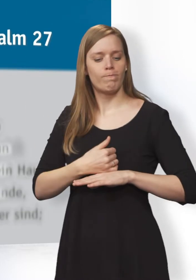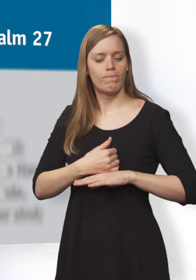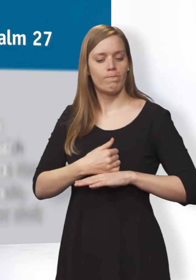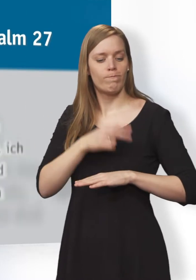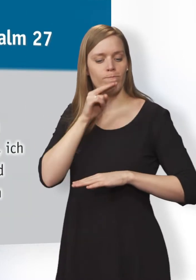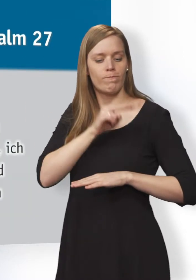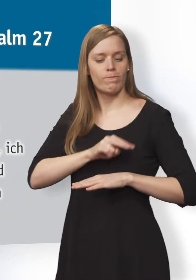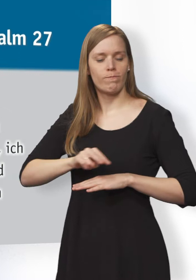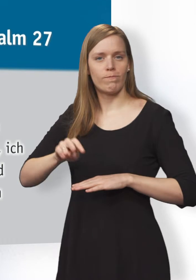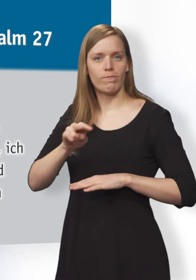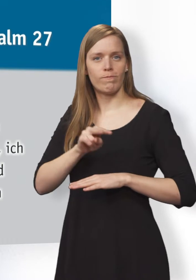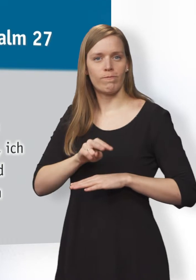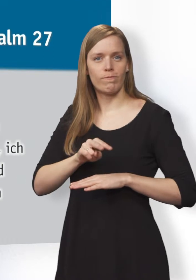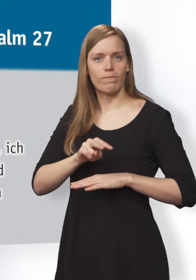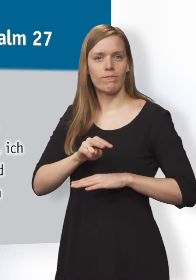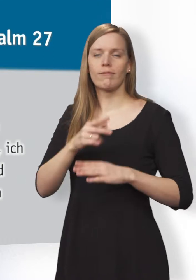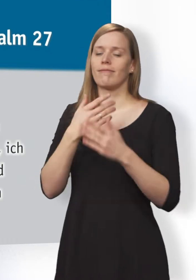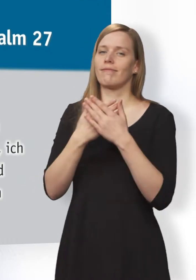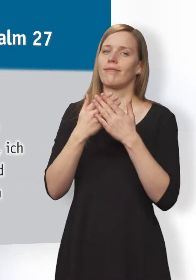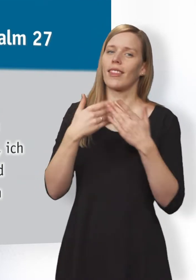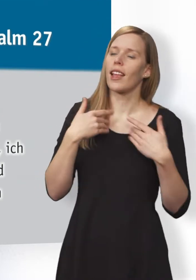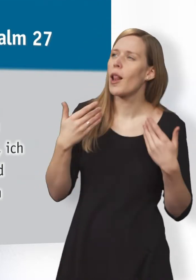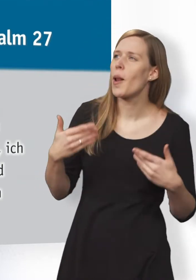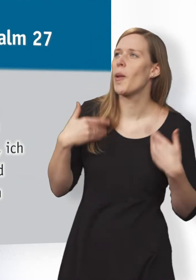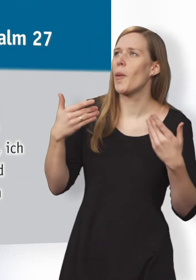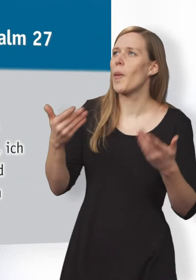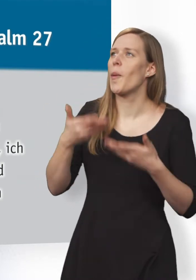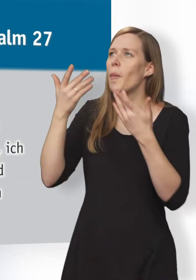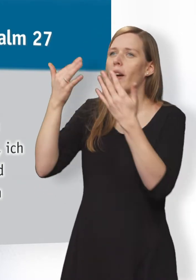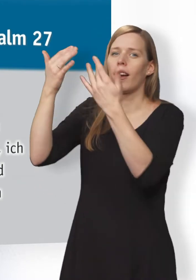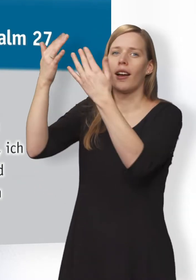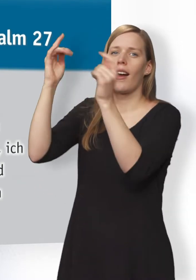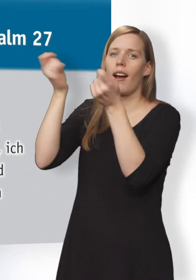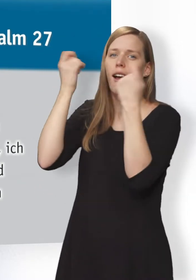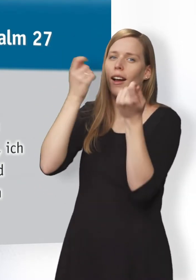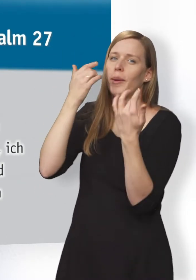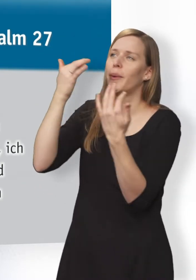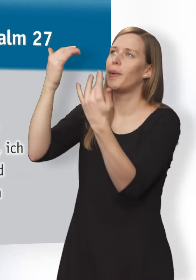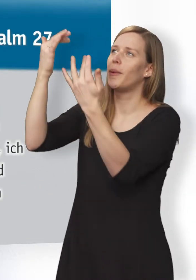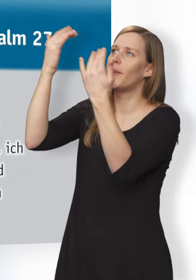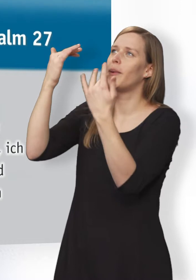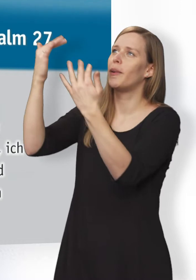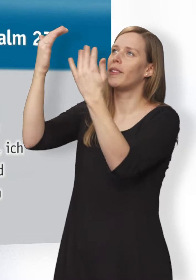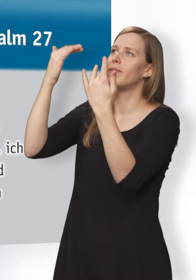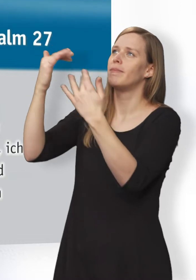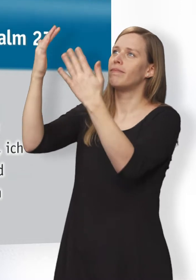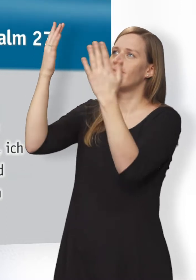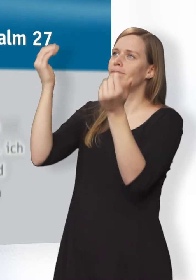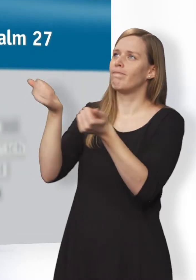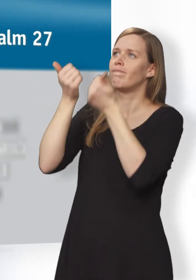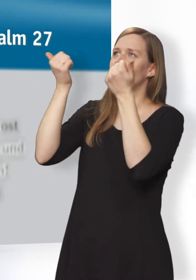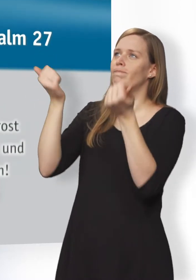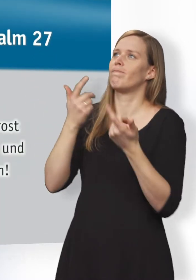sind darum will ich lob opfern in seinem zelt ich will singen und lob sagen dem